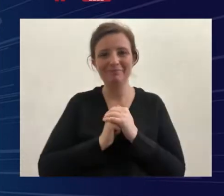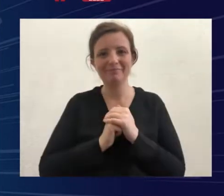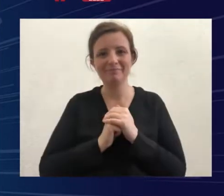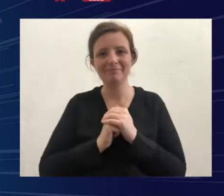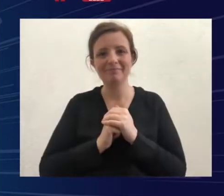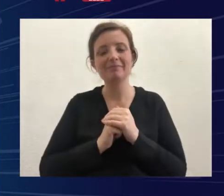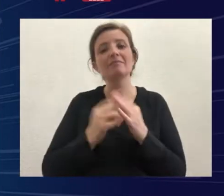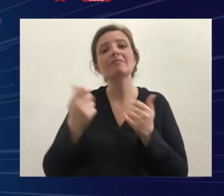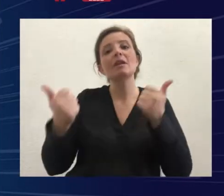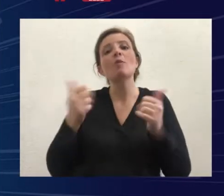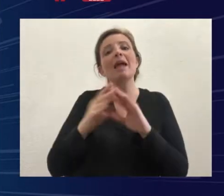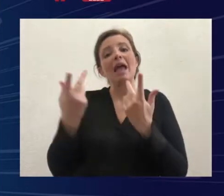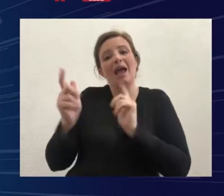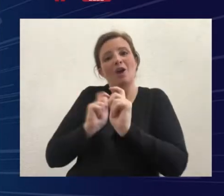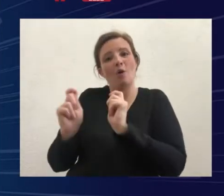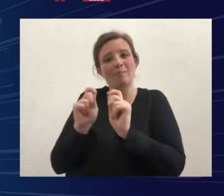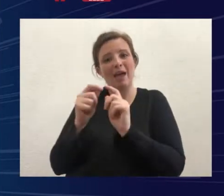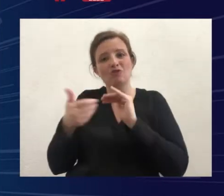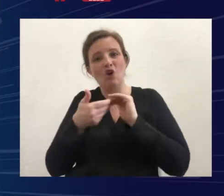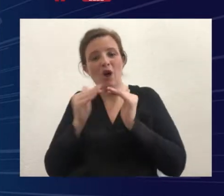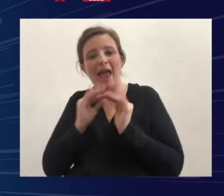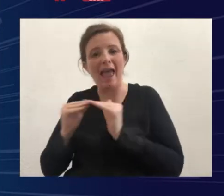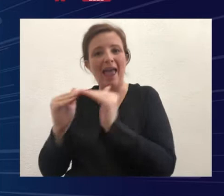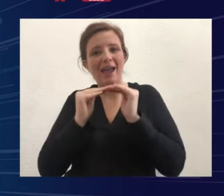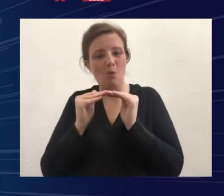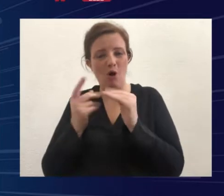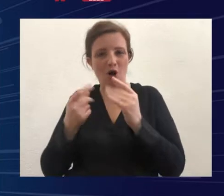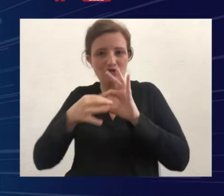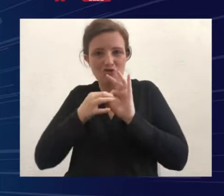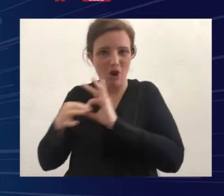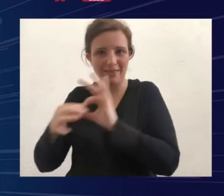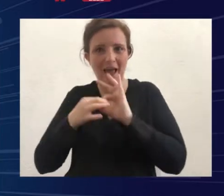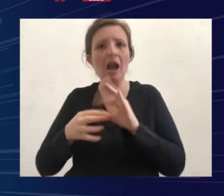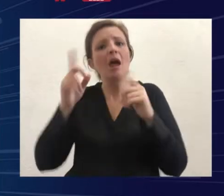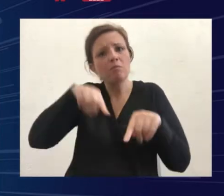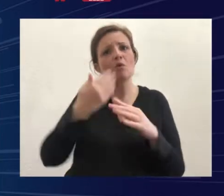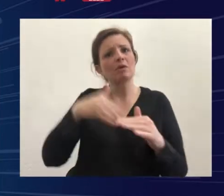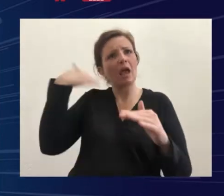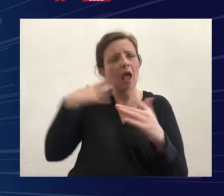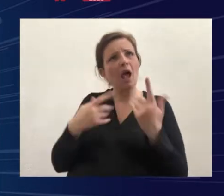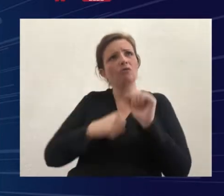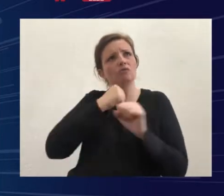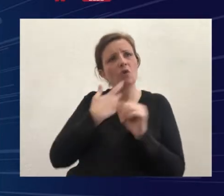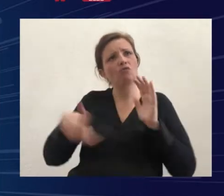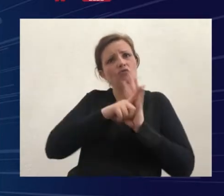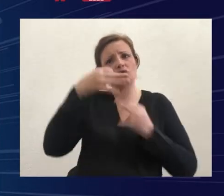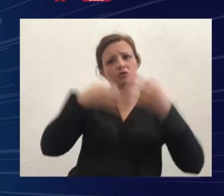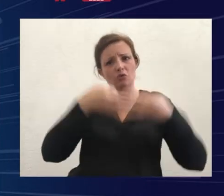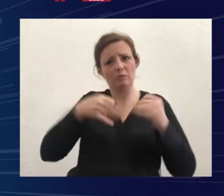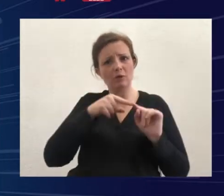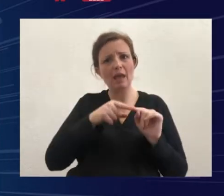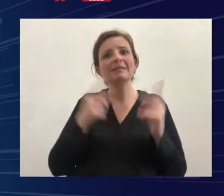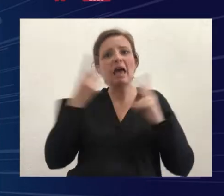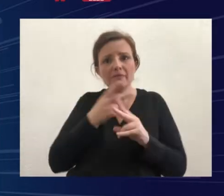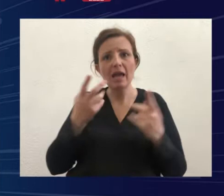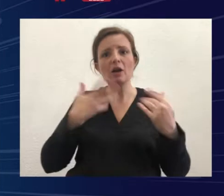organizzative. Rispetto al mercato dell'equo e solidale, anche l'approccio storico-giuridico consente di verificare